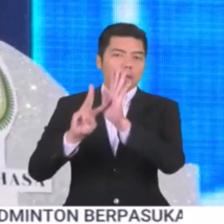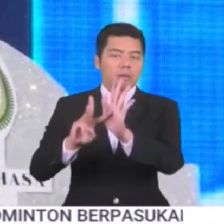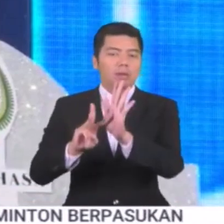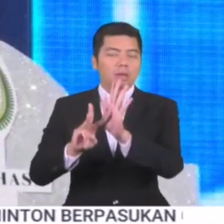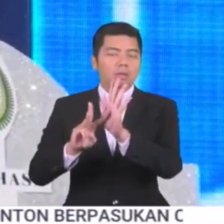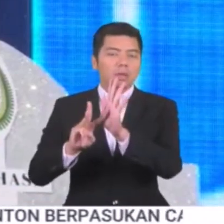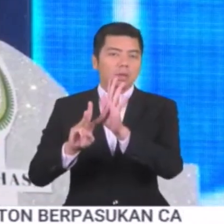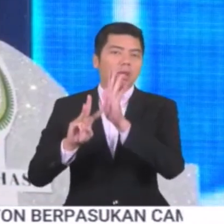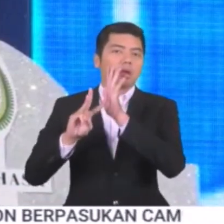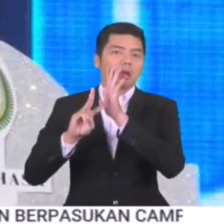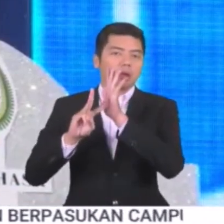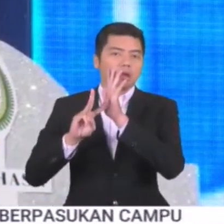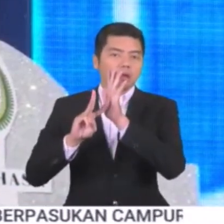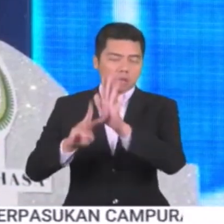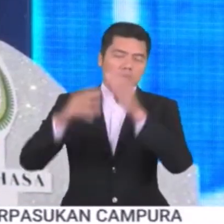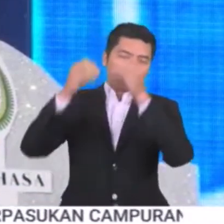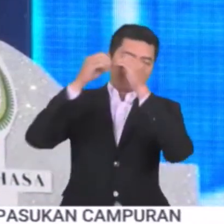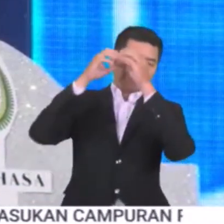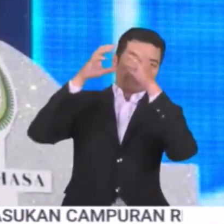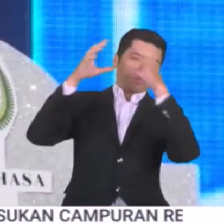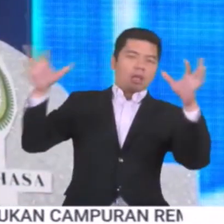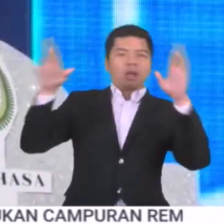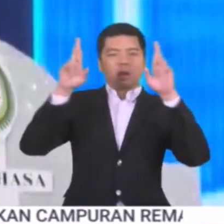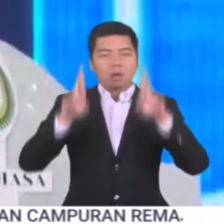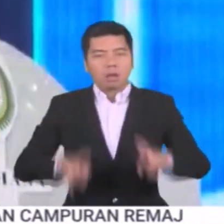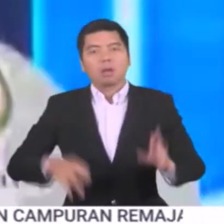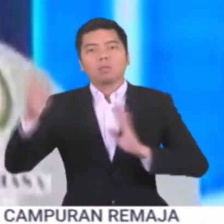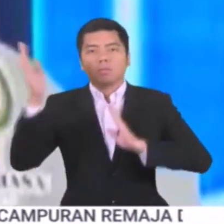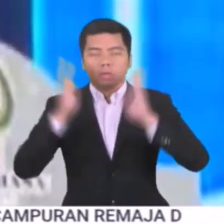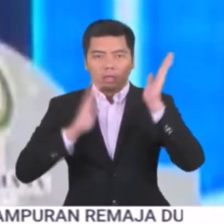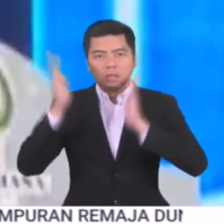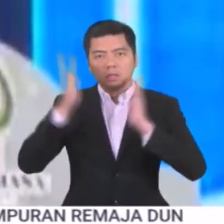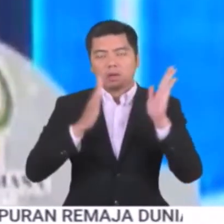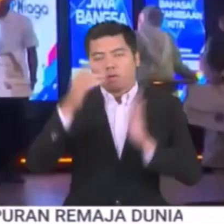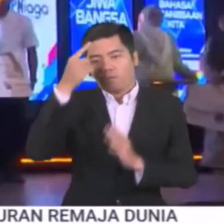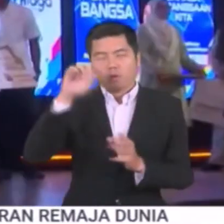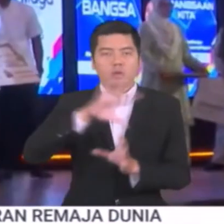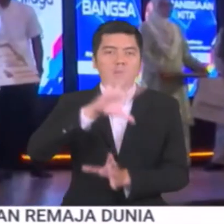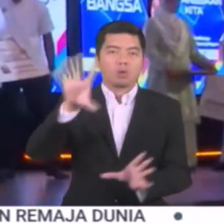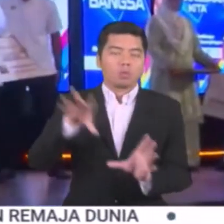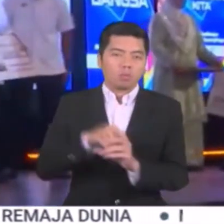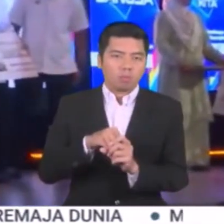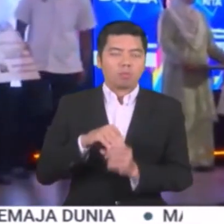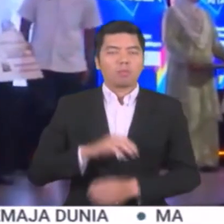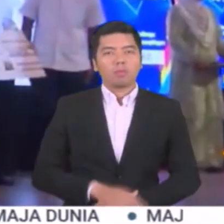hasrat dan aspirasi rakyat Malaysia keseluruhannya.